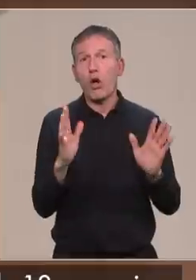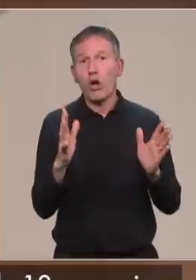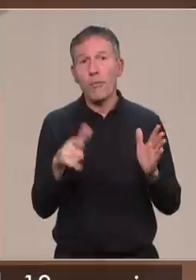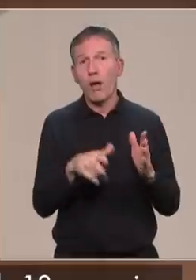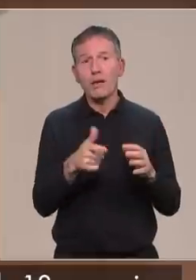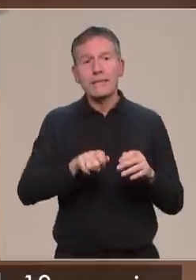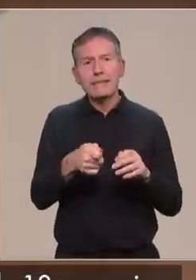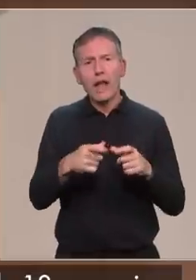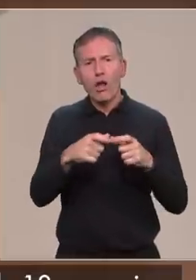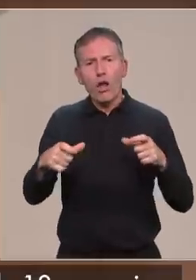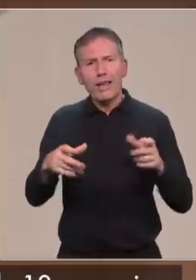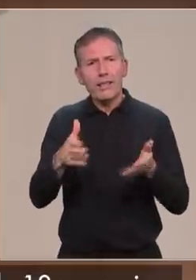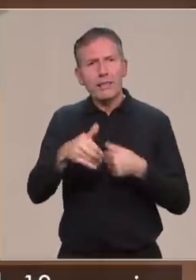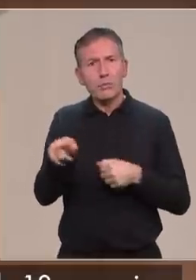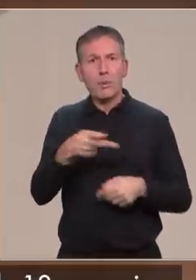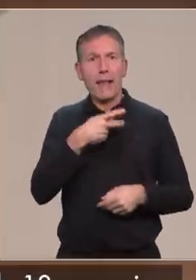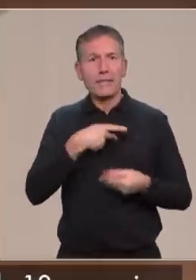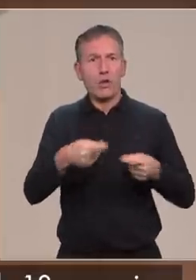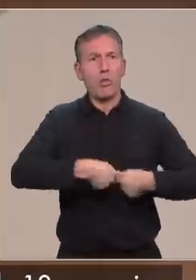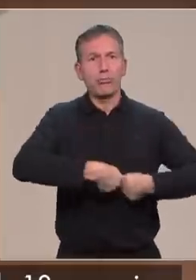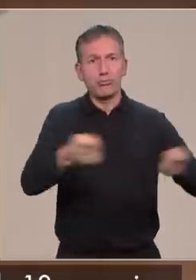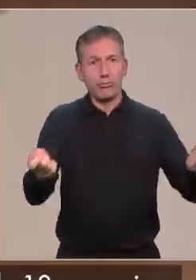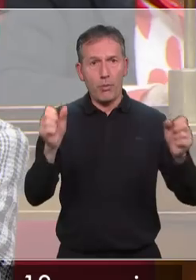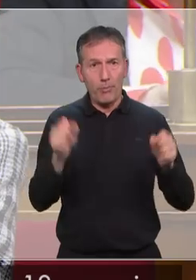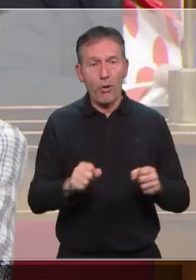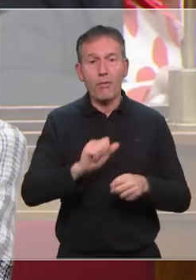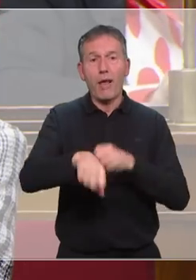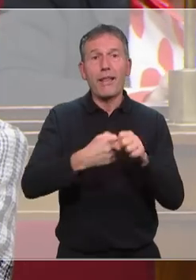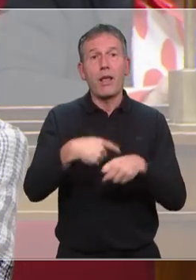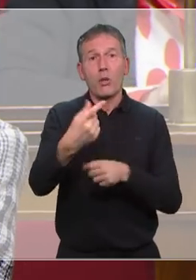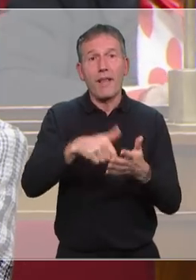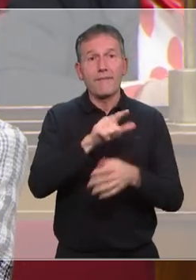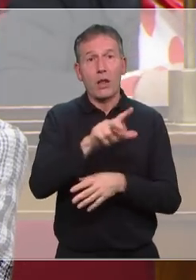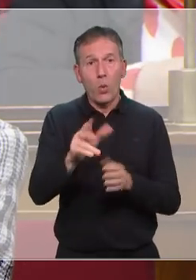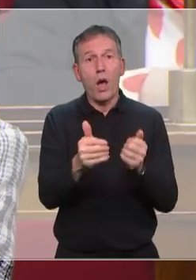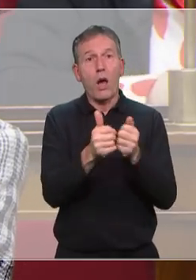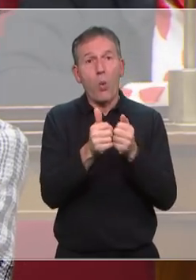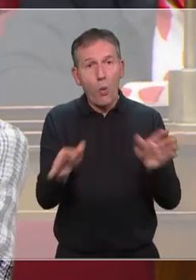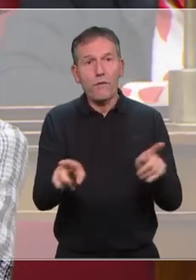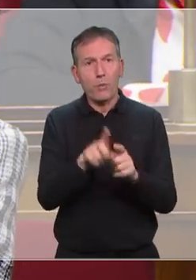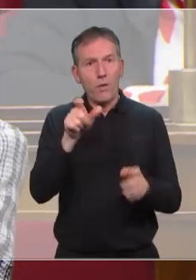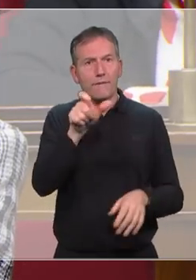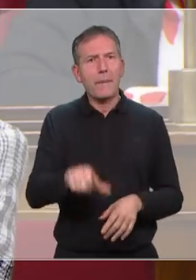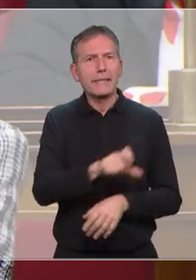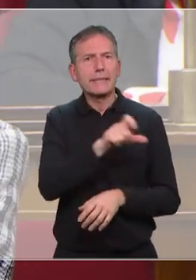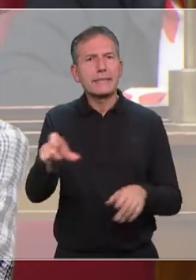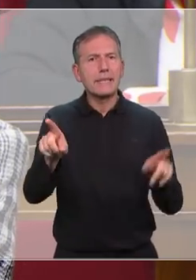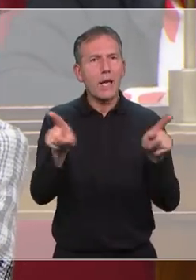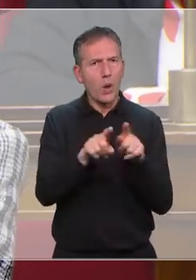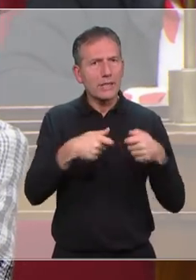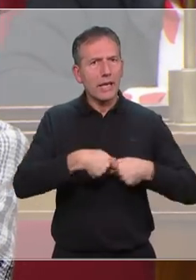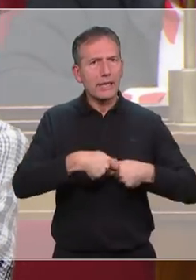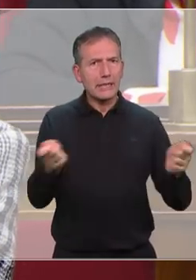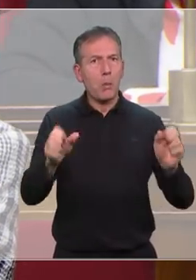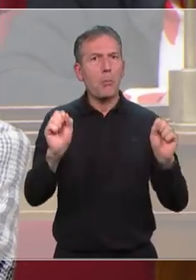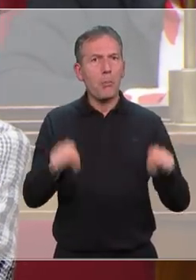starter kit par les médecins généralistes. Elle sera renforcée en 2023 avec une ouverture aux pharmaciens. Enfin, nous